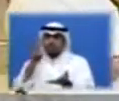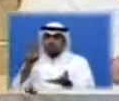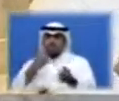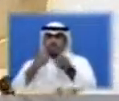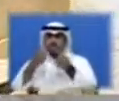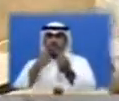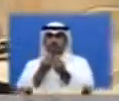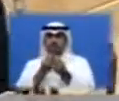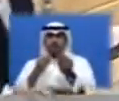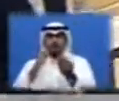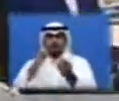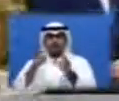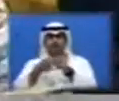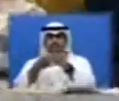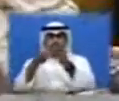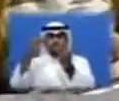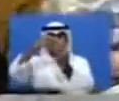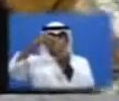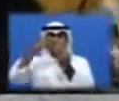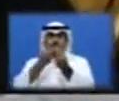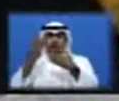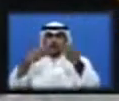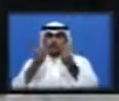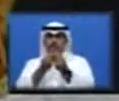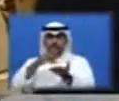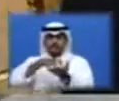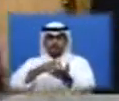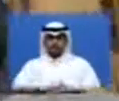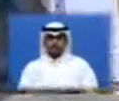من أجل تعزيز التعاون وتوطيد العلاقات بين دول المنطقة.